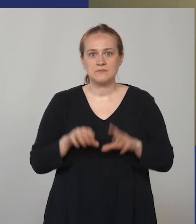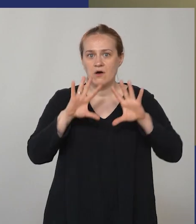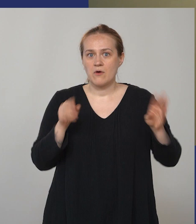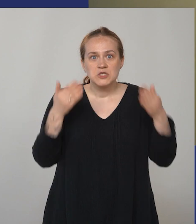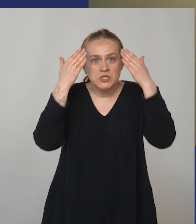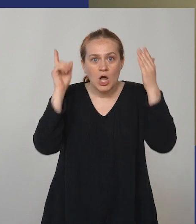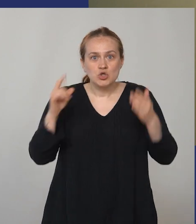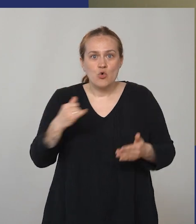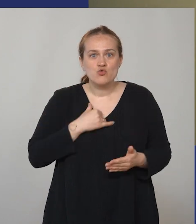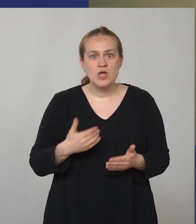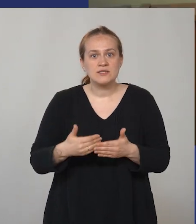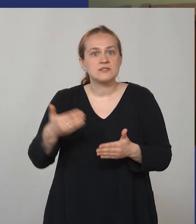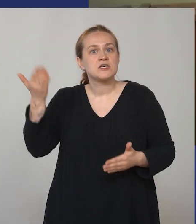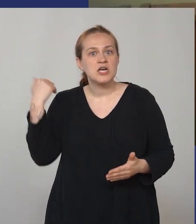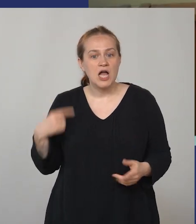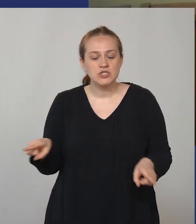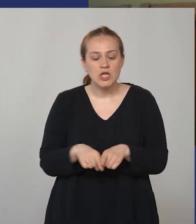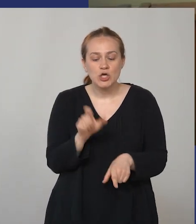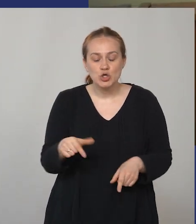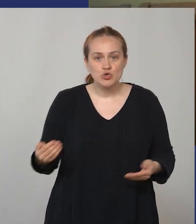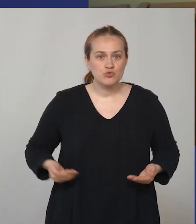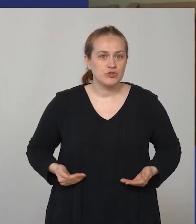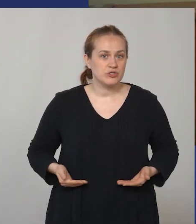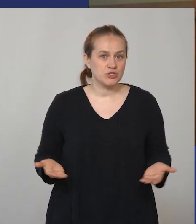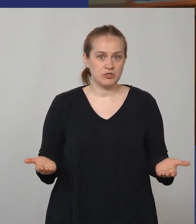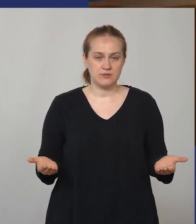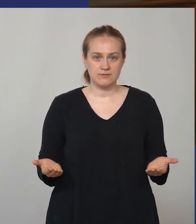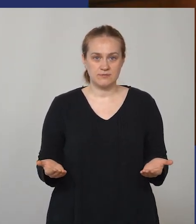Вообще не знала, что у нас раньше такие люди жили.